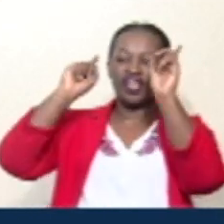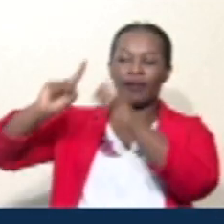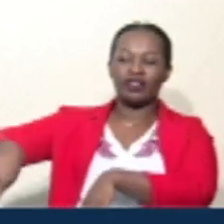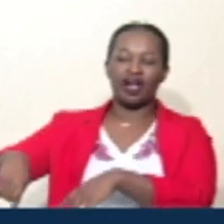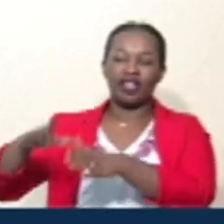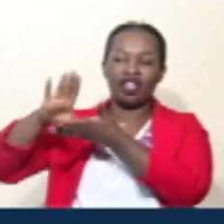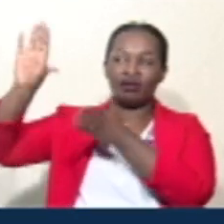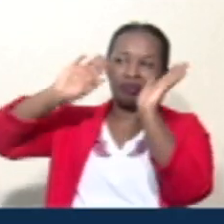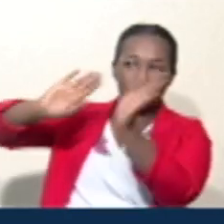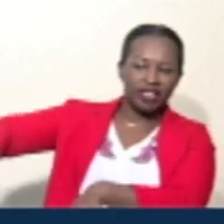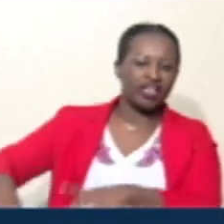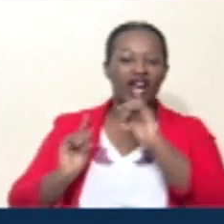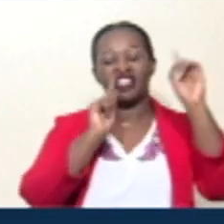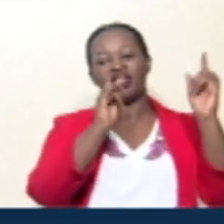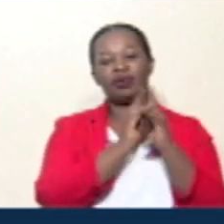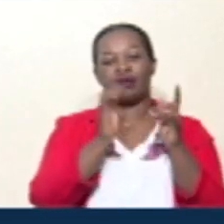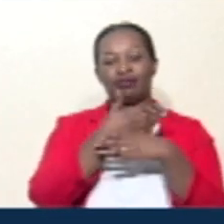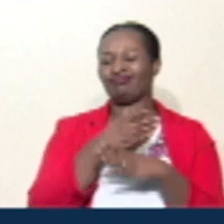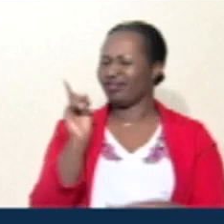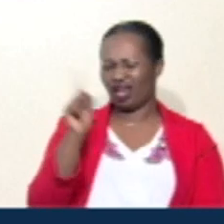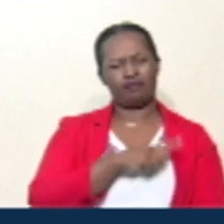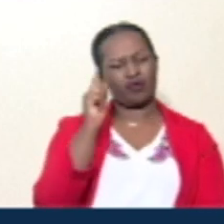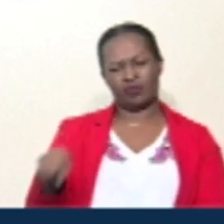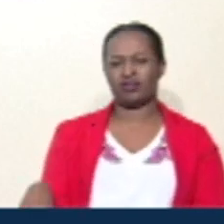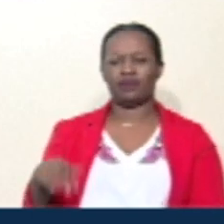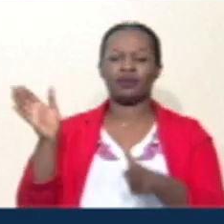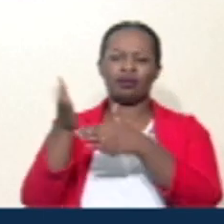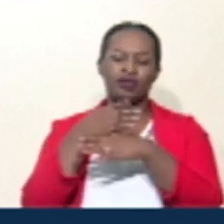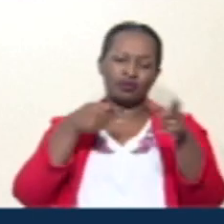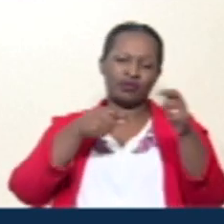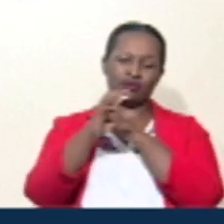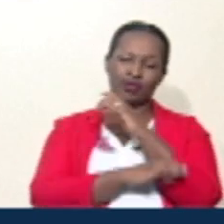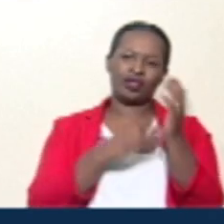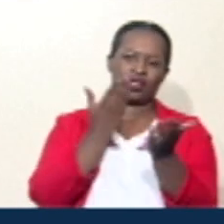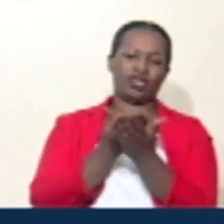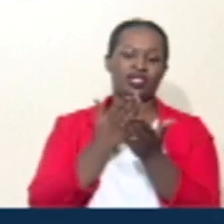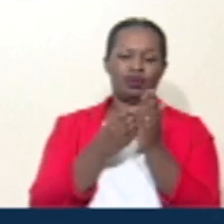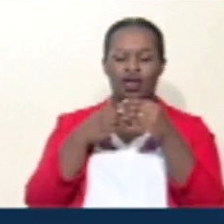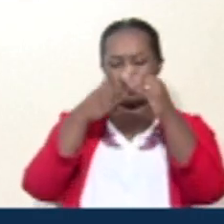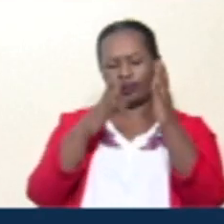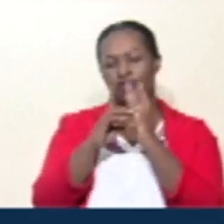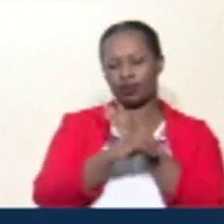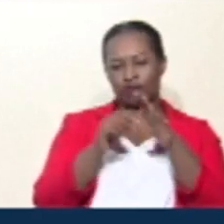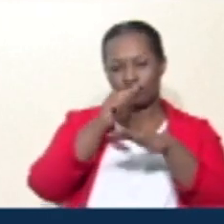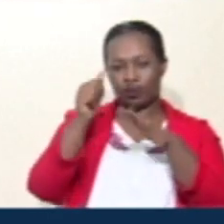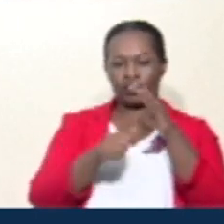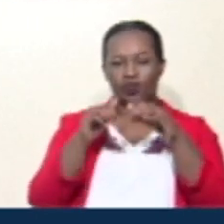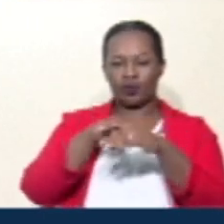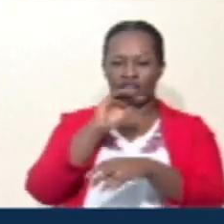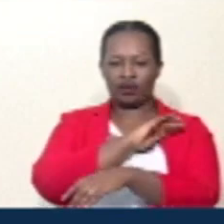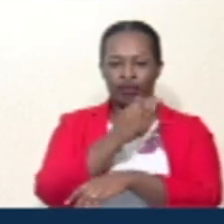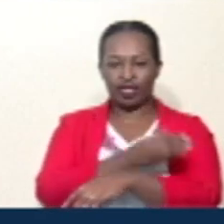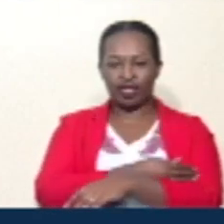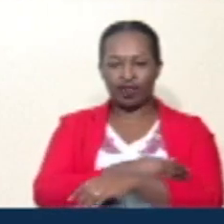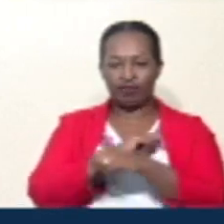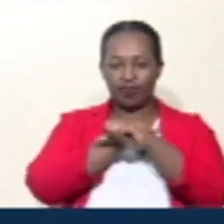agiye mu nama ya minisitiri. Ntabwo ari byo. Minisiteri y'Ubutegetsi bw'Igihugu kandi yasabye abayobozi b'uturere bungirije gushyira imbaraga mu kurwanya isuri, kwita